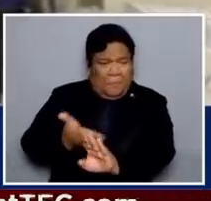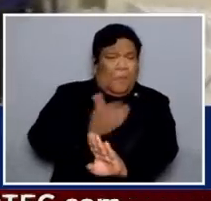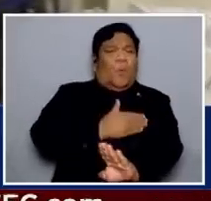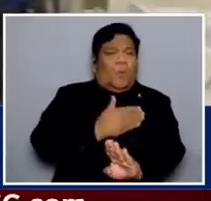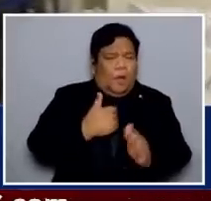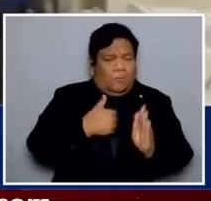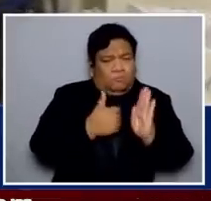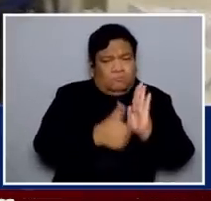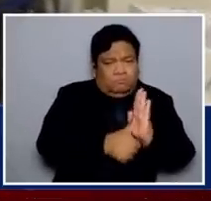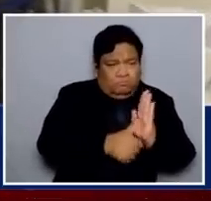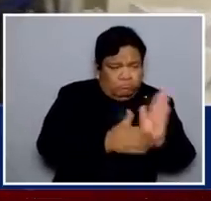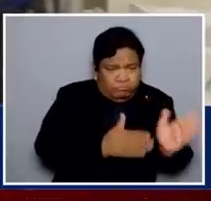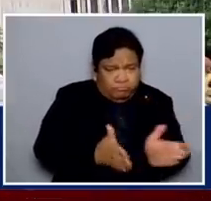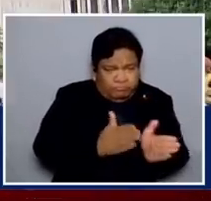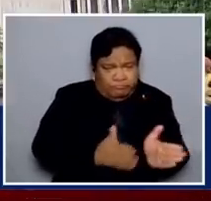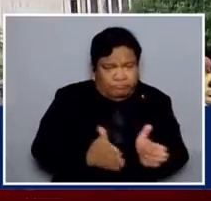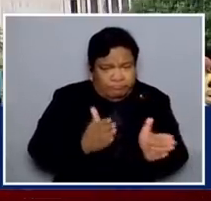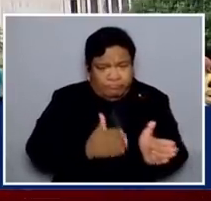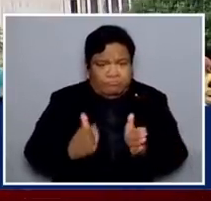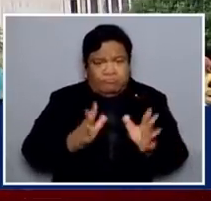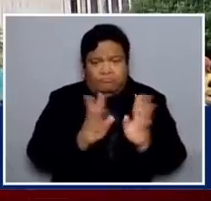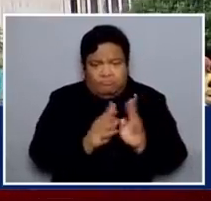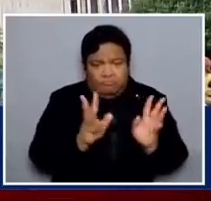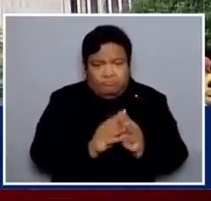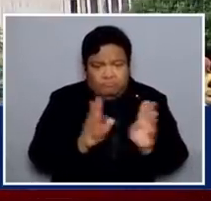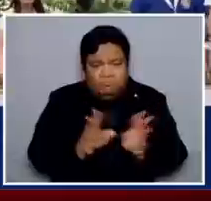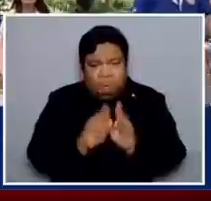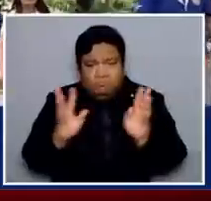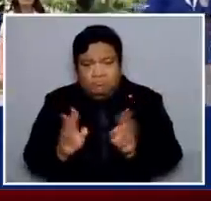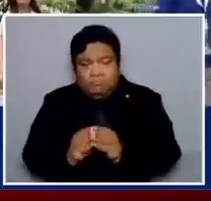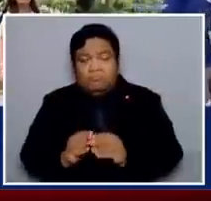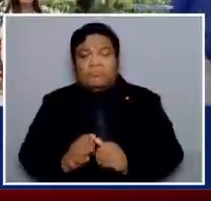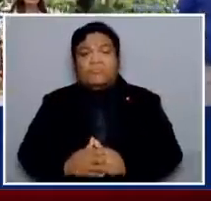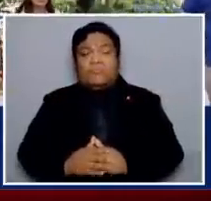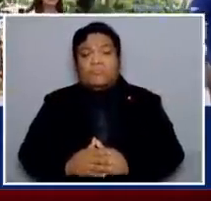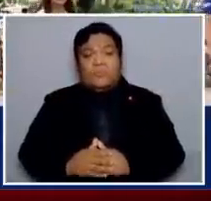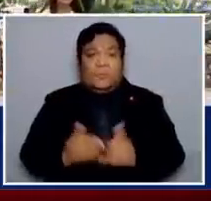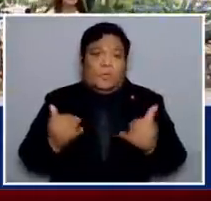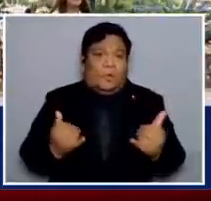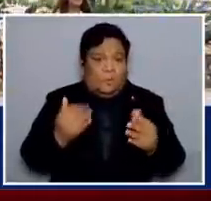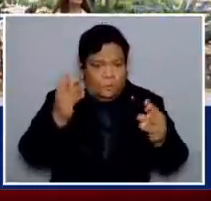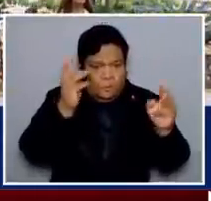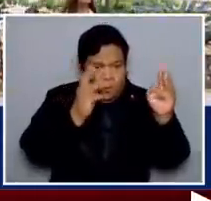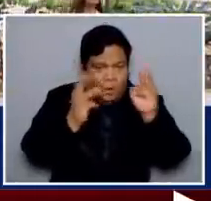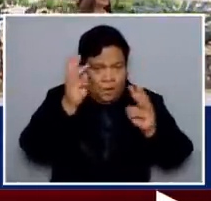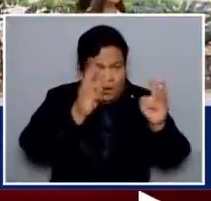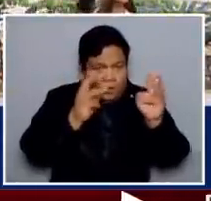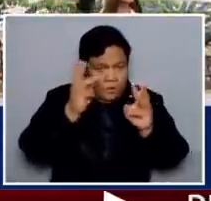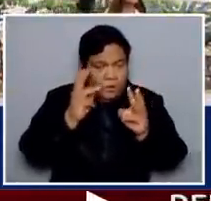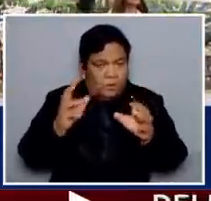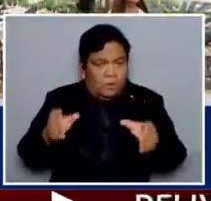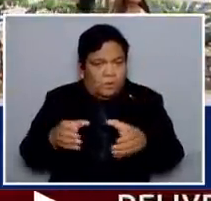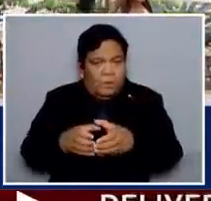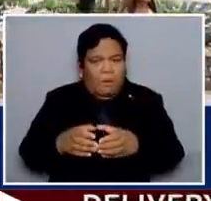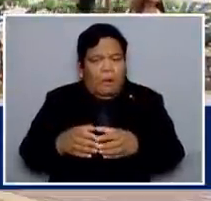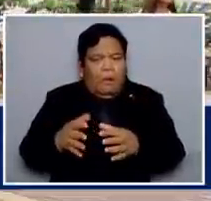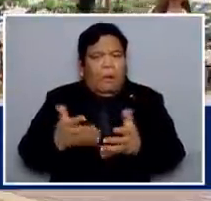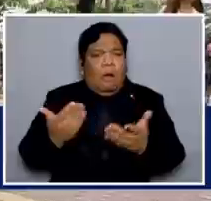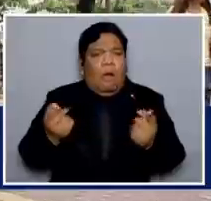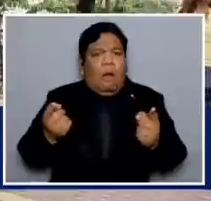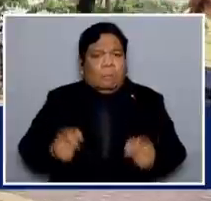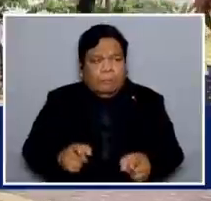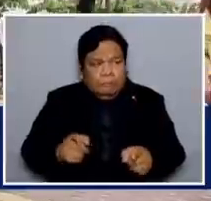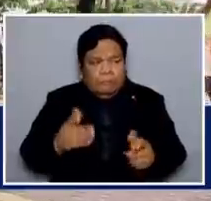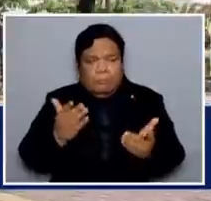voting ay nagpupulong na para rito. Nangangamba rin ang grupo sa mga aberya na posibleng